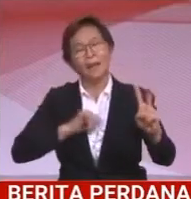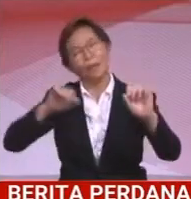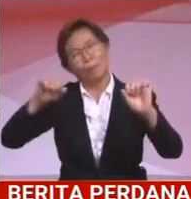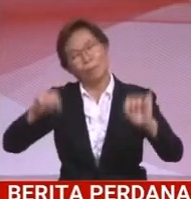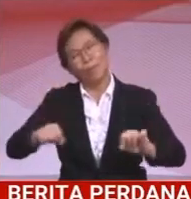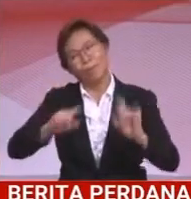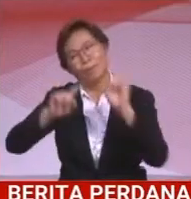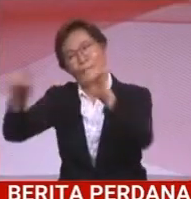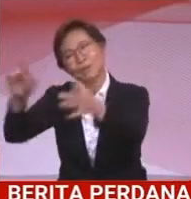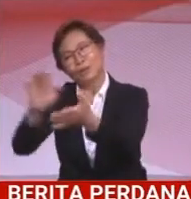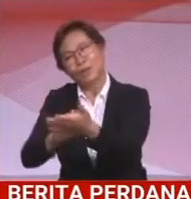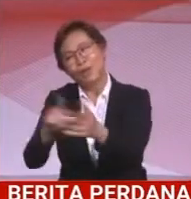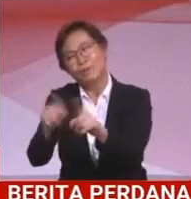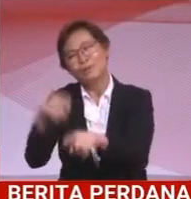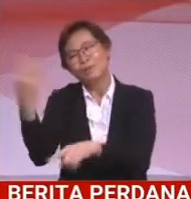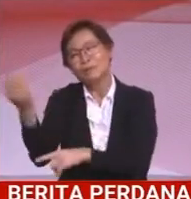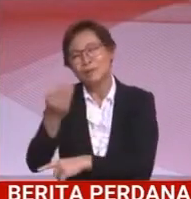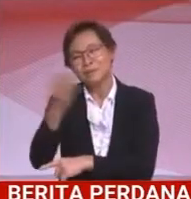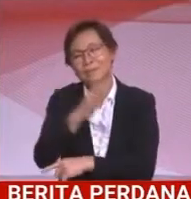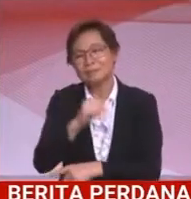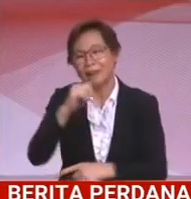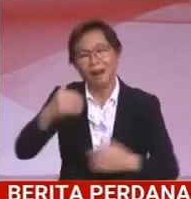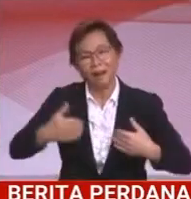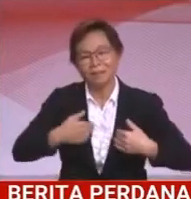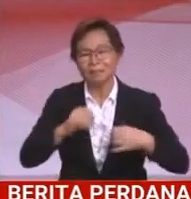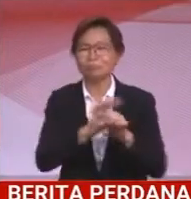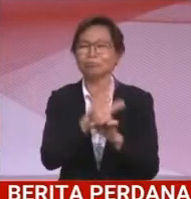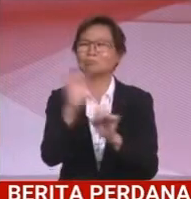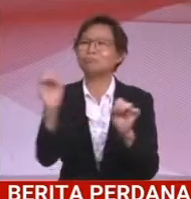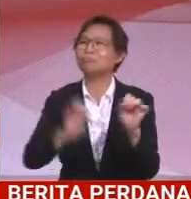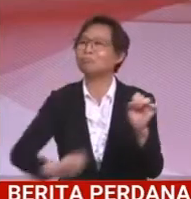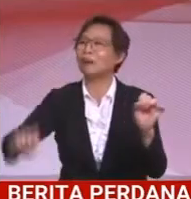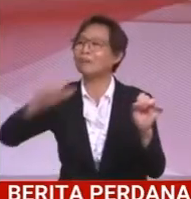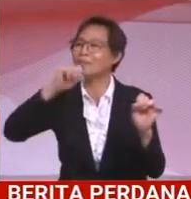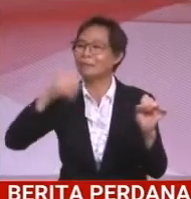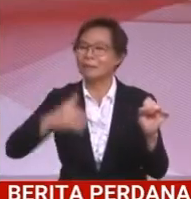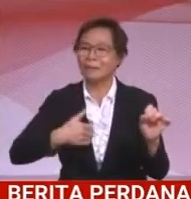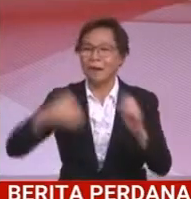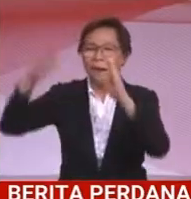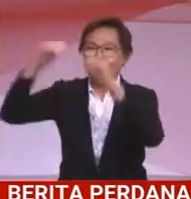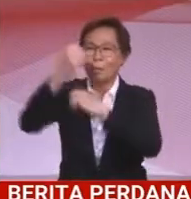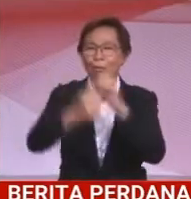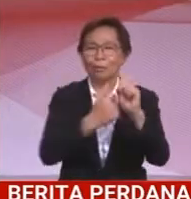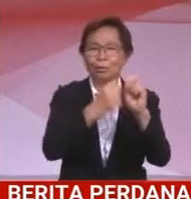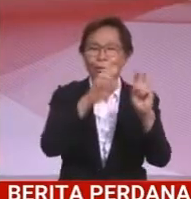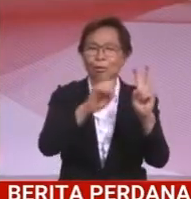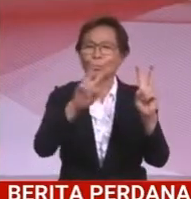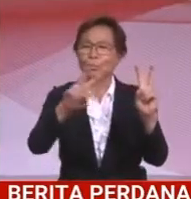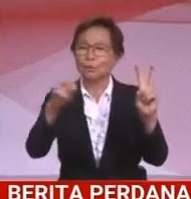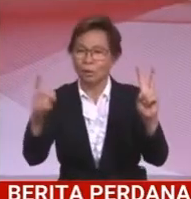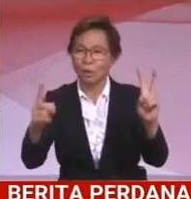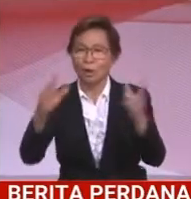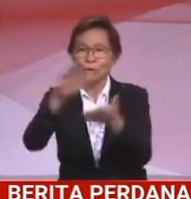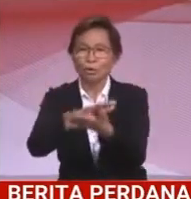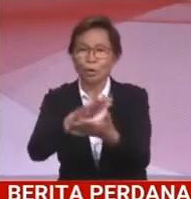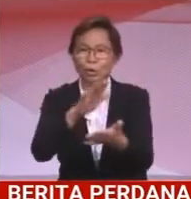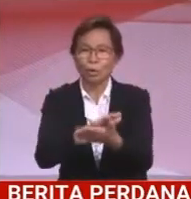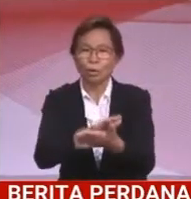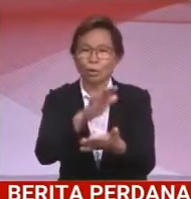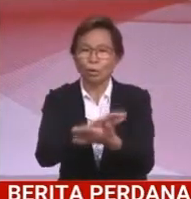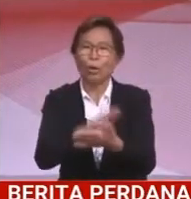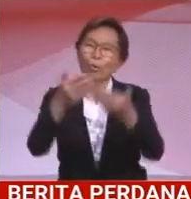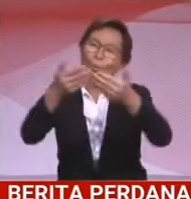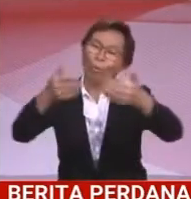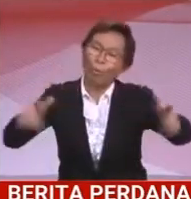pergi sekolah macam biasa dan tak ada COVID dah. Harapan saya pada 2021, sekolah akan segera